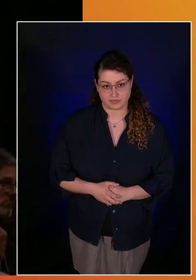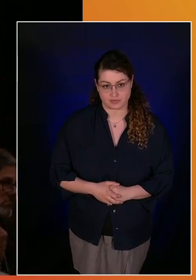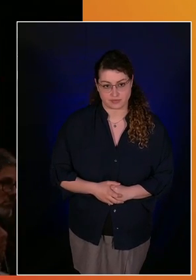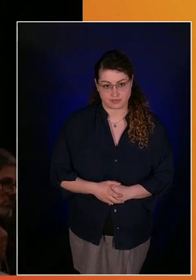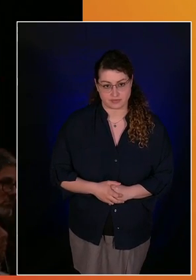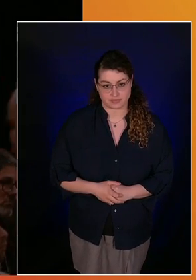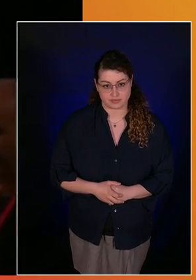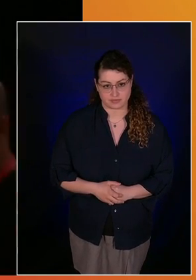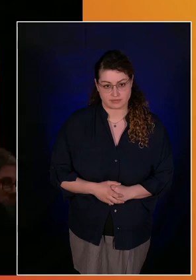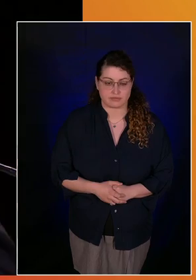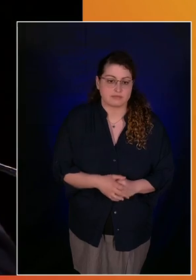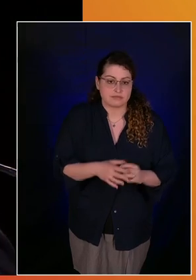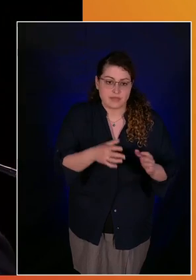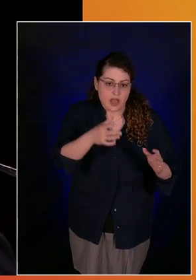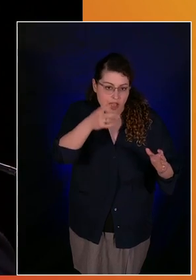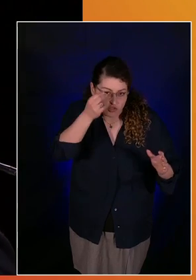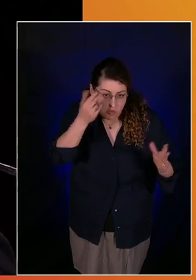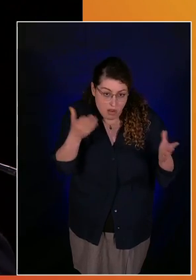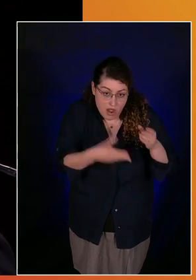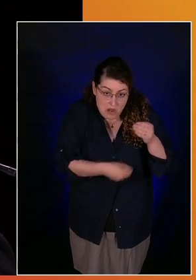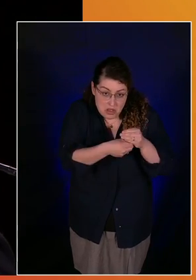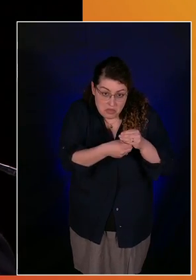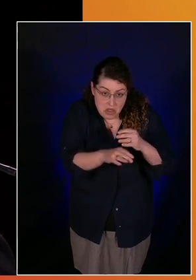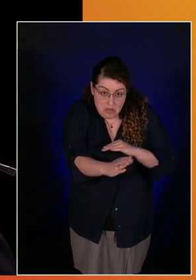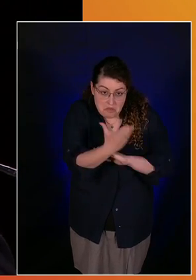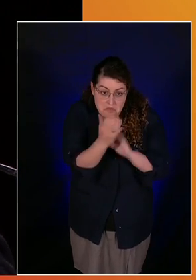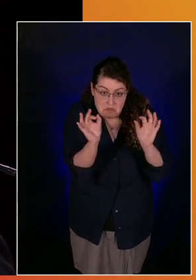donc je comprends bien que finalement il y avait pas d'amendement